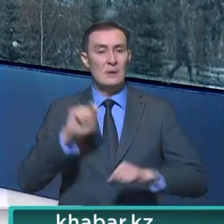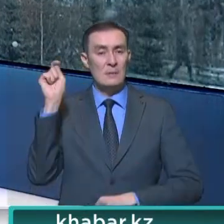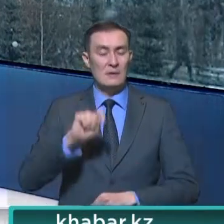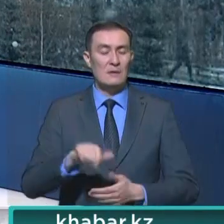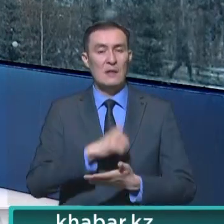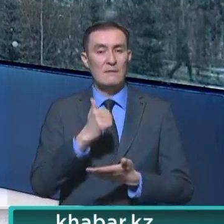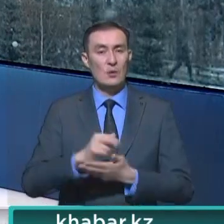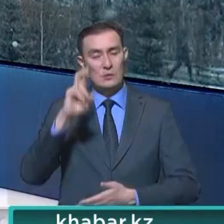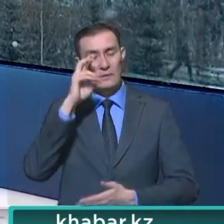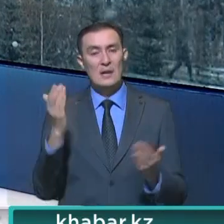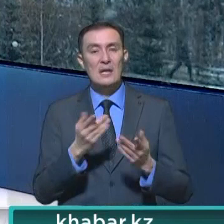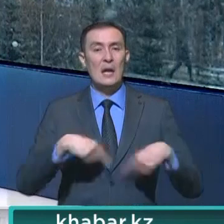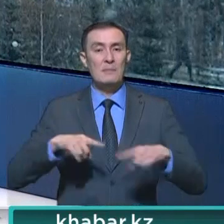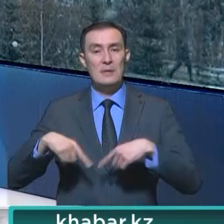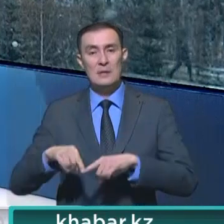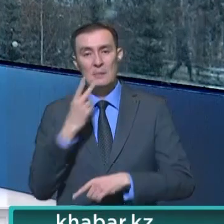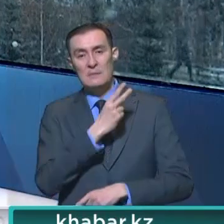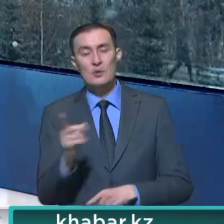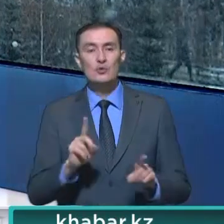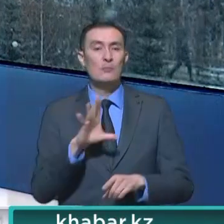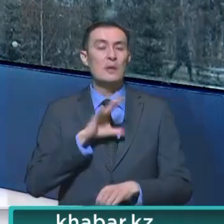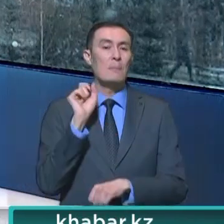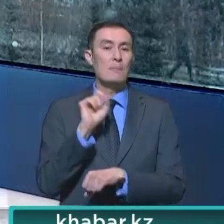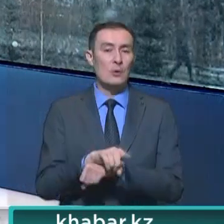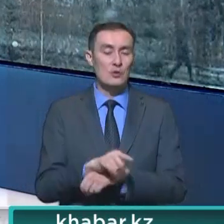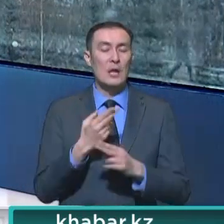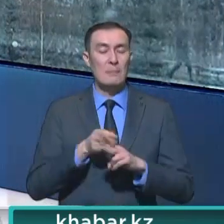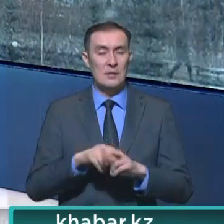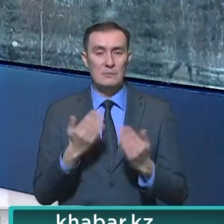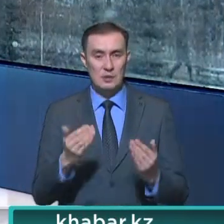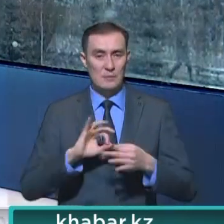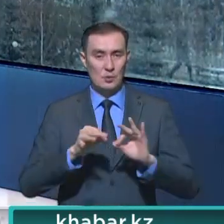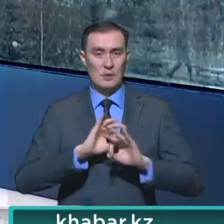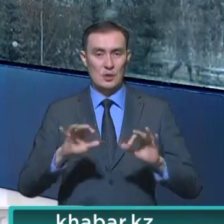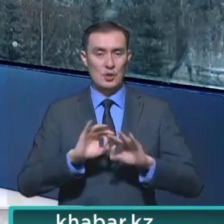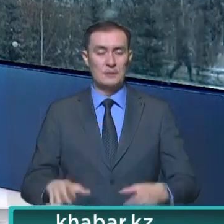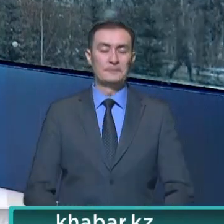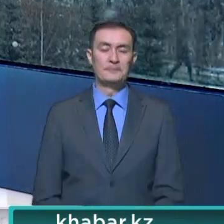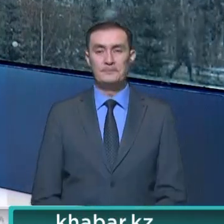государства в регион, какие объекты посетил он и что поручил, расскажет Динара Жанбатырова.